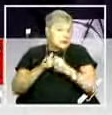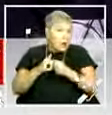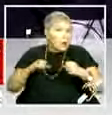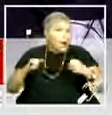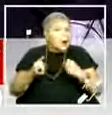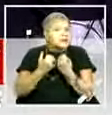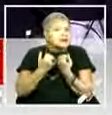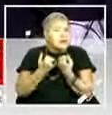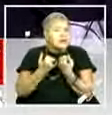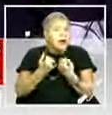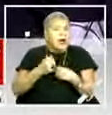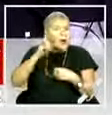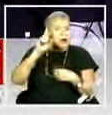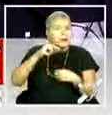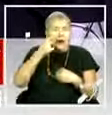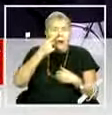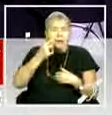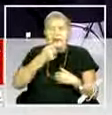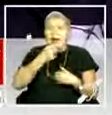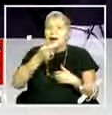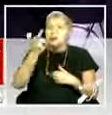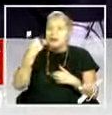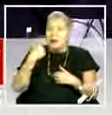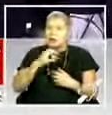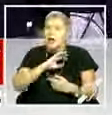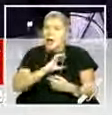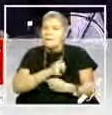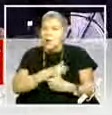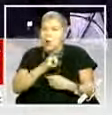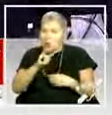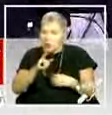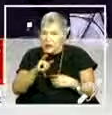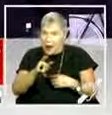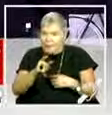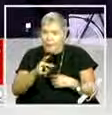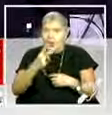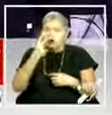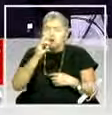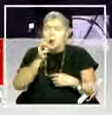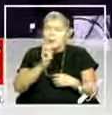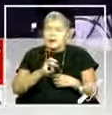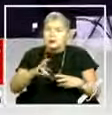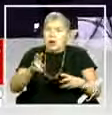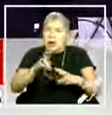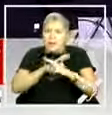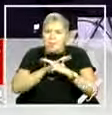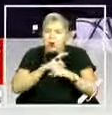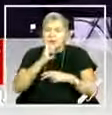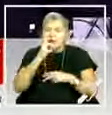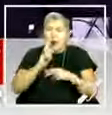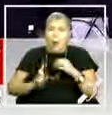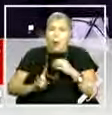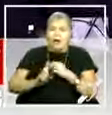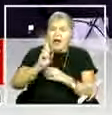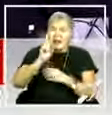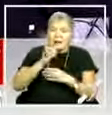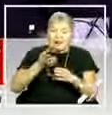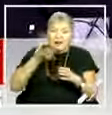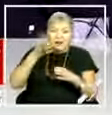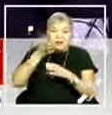luna noiembrie anul trecut în Polonia, doi oameni au fost omorâți de o rachetă trasă de un